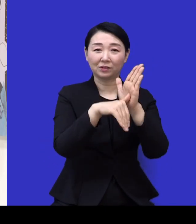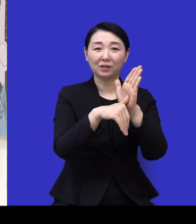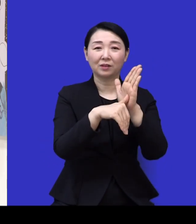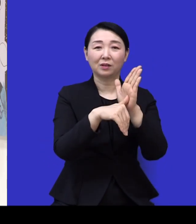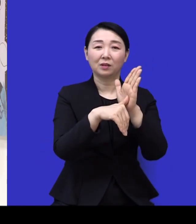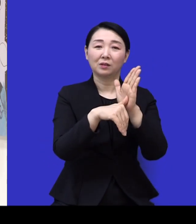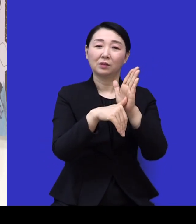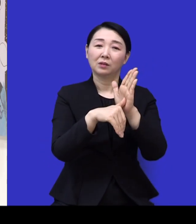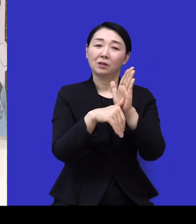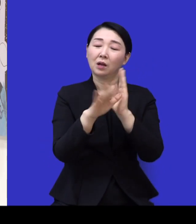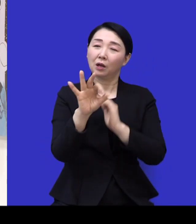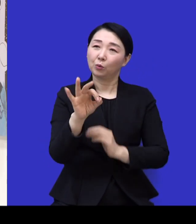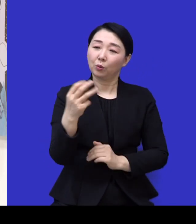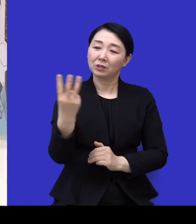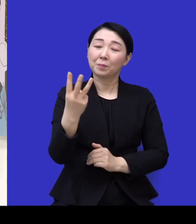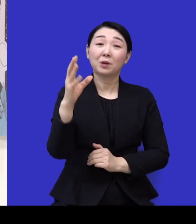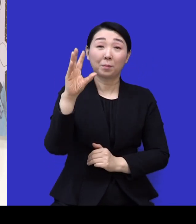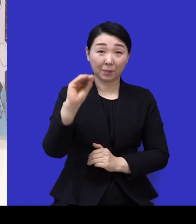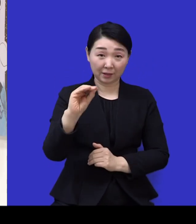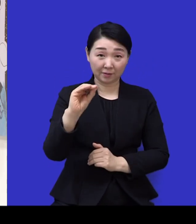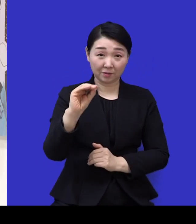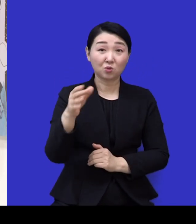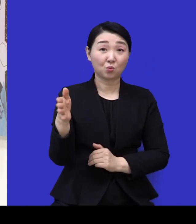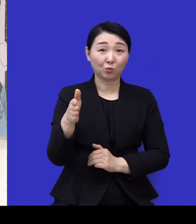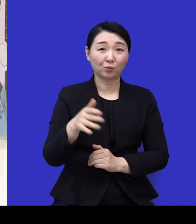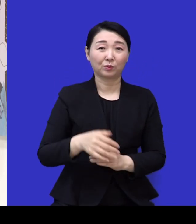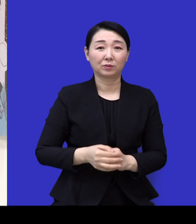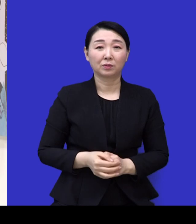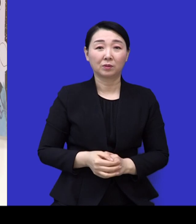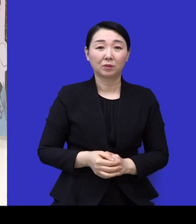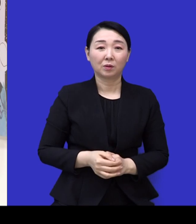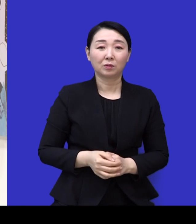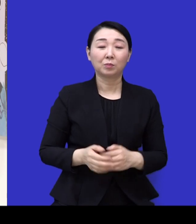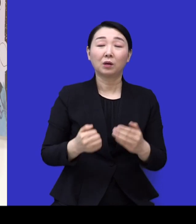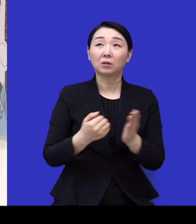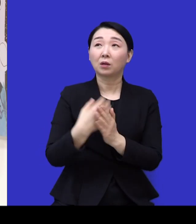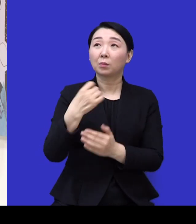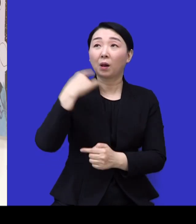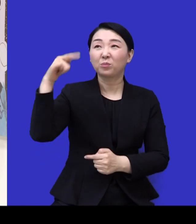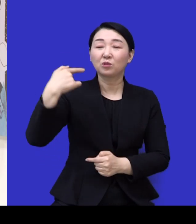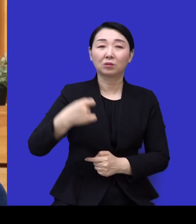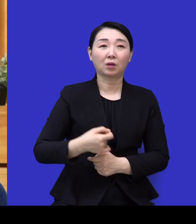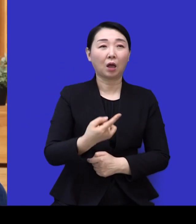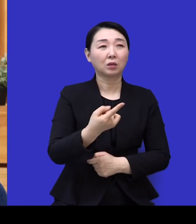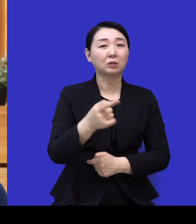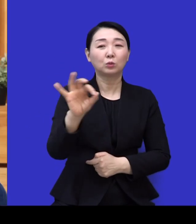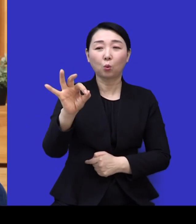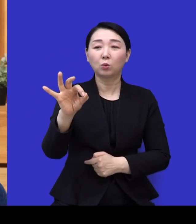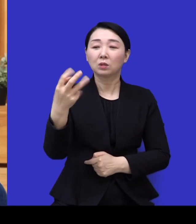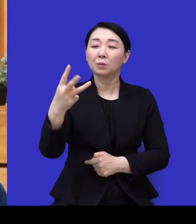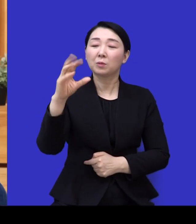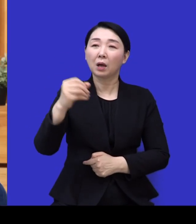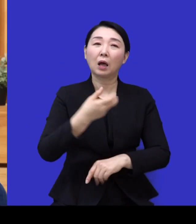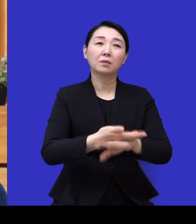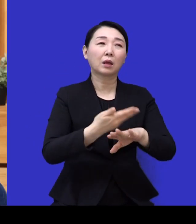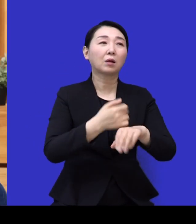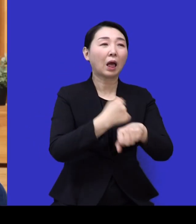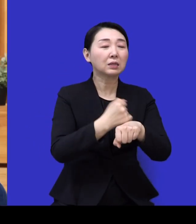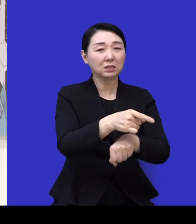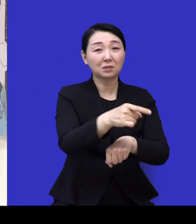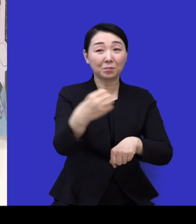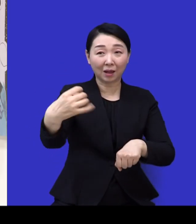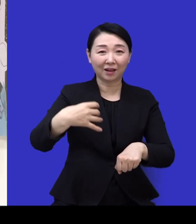한 3천만 원 정도 내고 했거든요. 근데 예. 다들 미쳤다 그러더라고요. 그 돈으로 딴 거 하지. 근데 예.